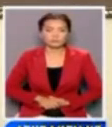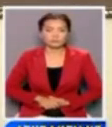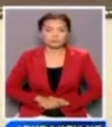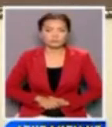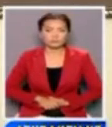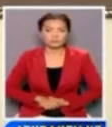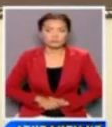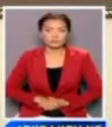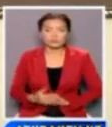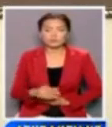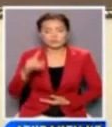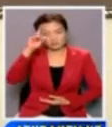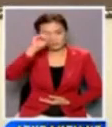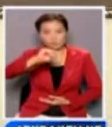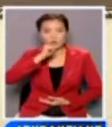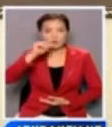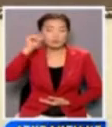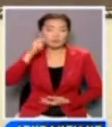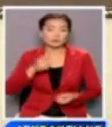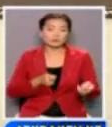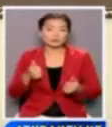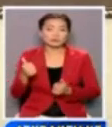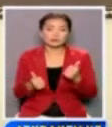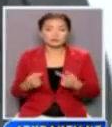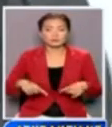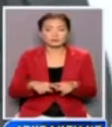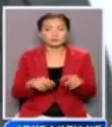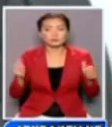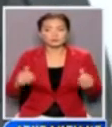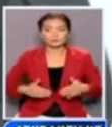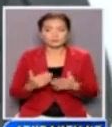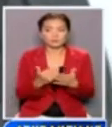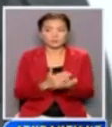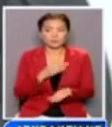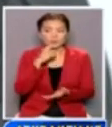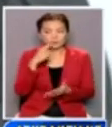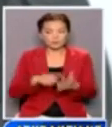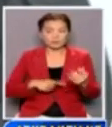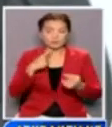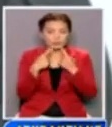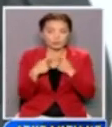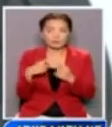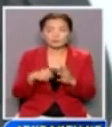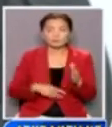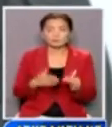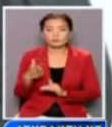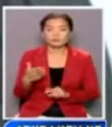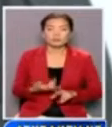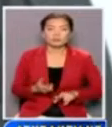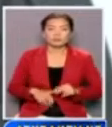как вы знаете в прошлом году на политическом совете партия была принята программа доверие диалог уверенность в будущем